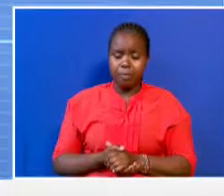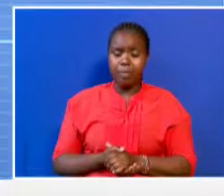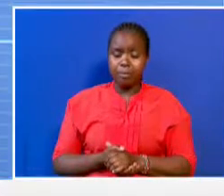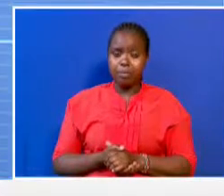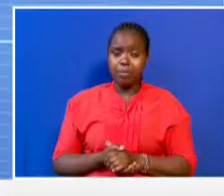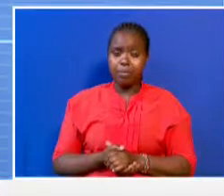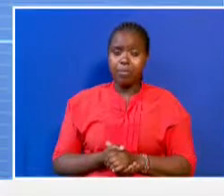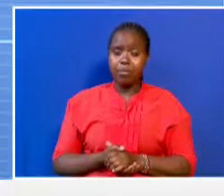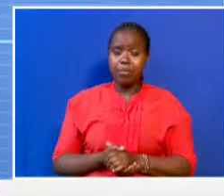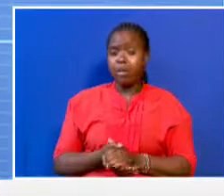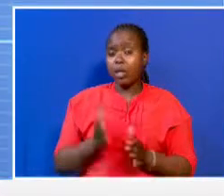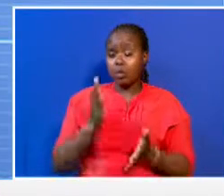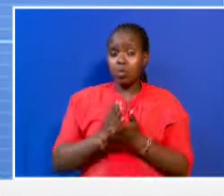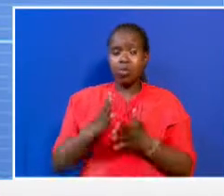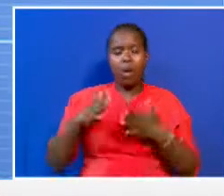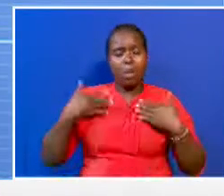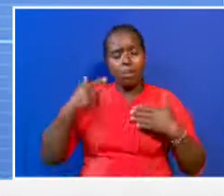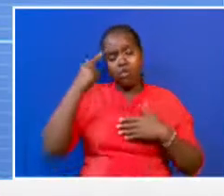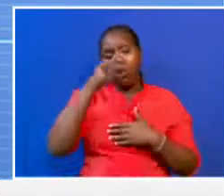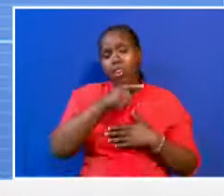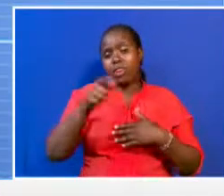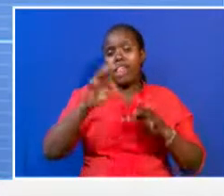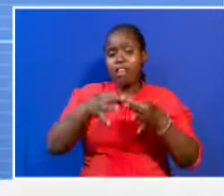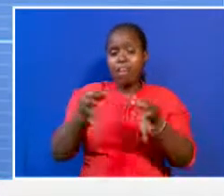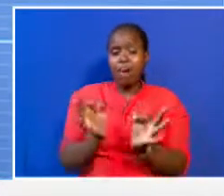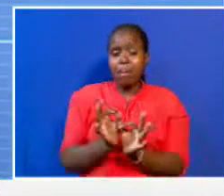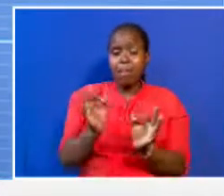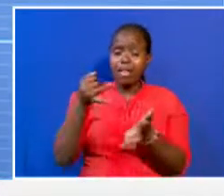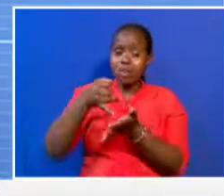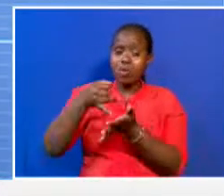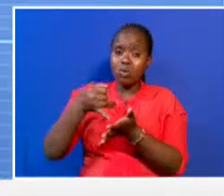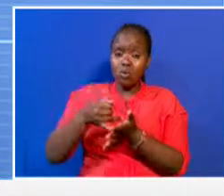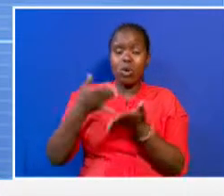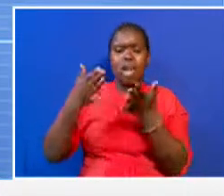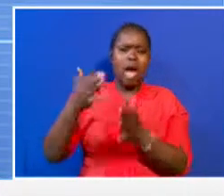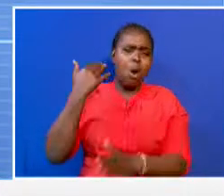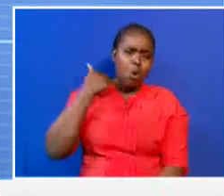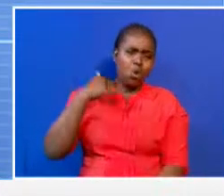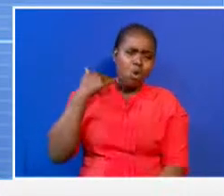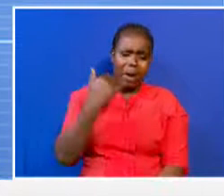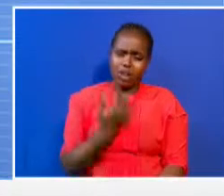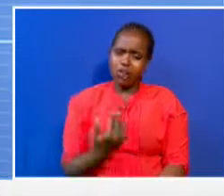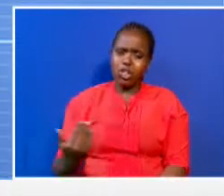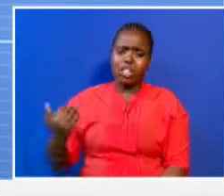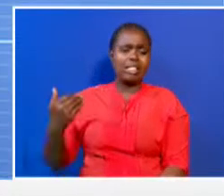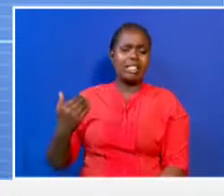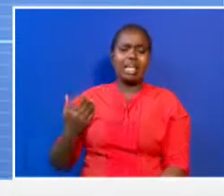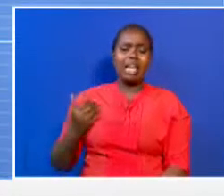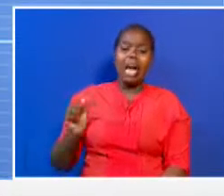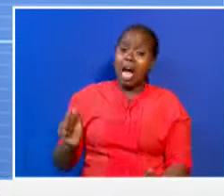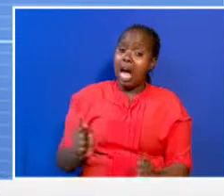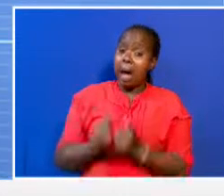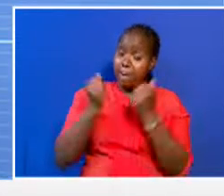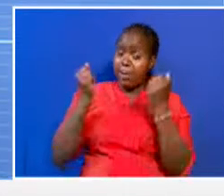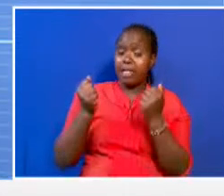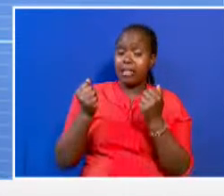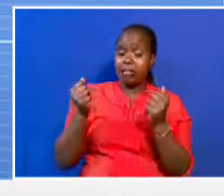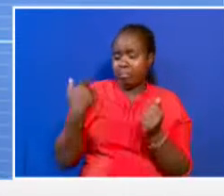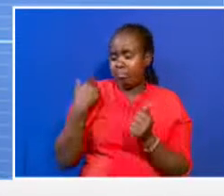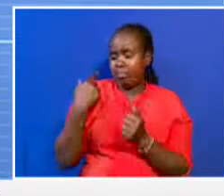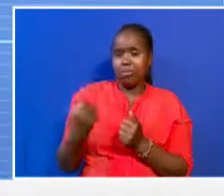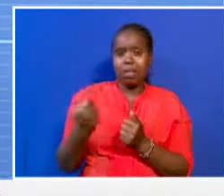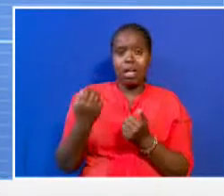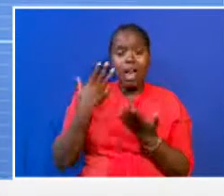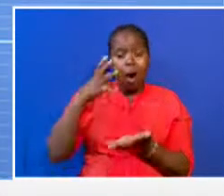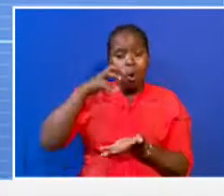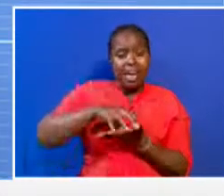Na mtazamaji, ni afueni tu kwa familia hiyo, ikiwemo ni ongezeko la visa vya utekaji nyara kwa watoto wachanga ambazo zimeweza kuibuka hivi karibuni,